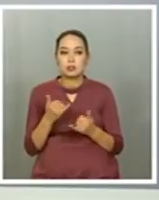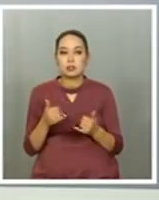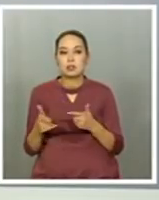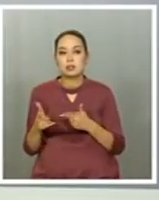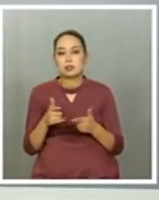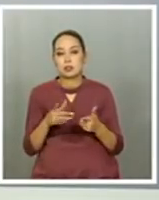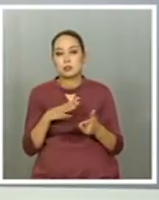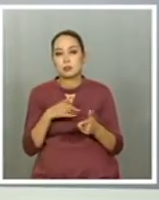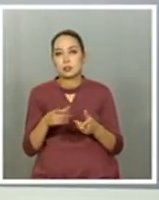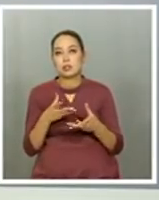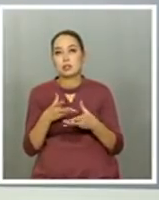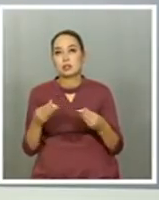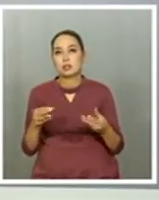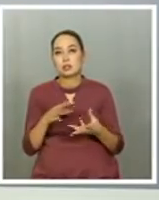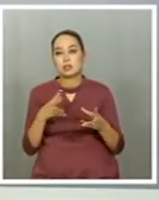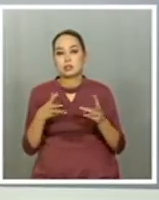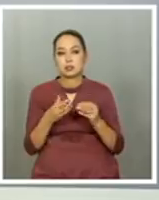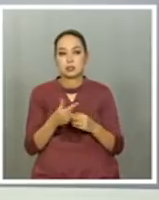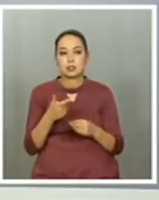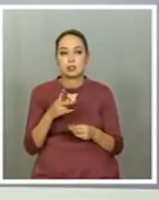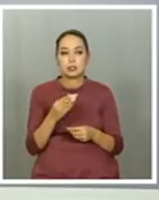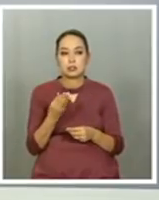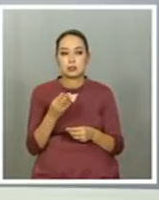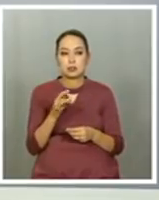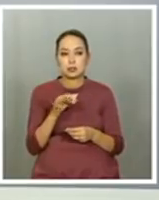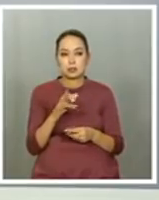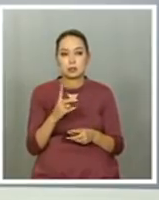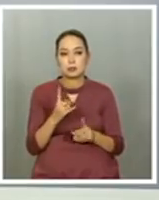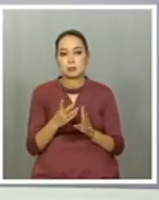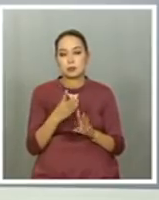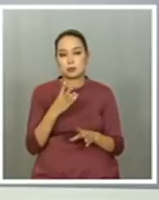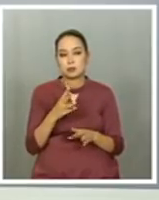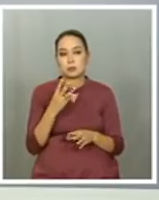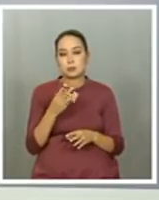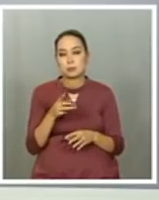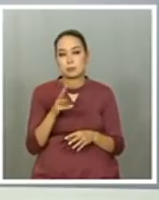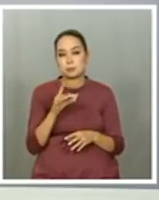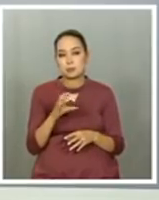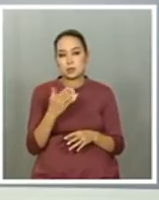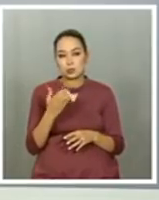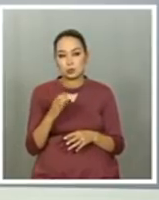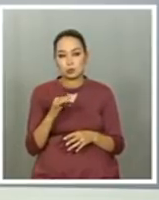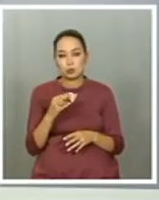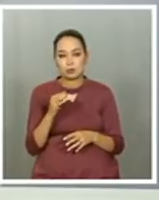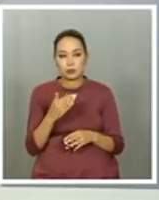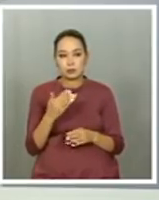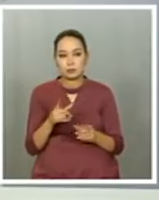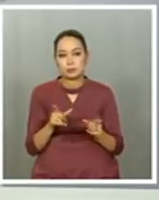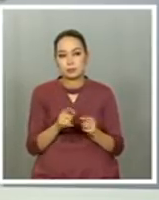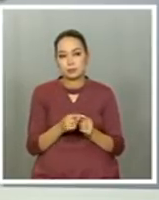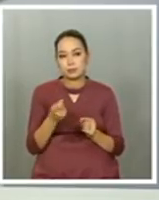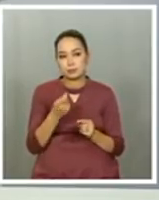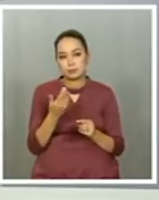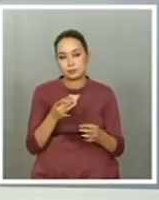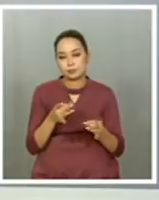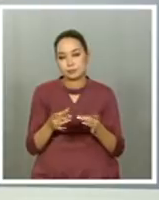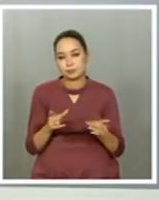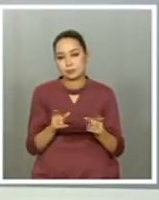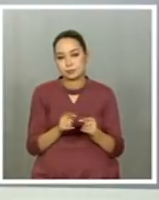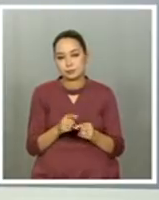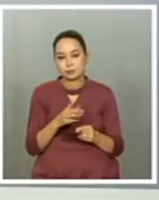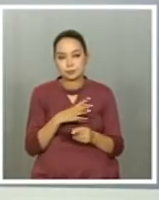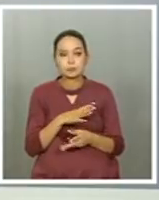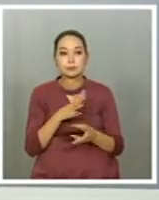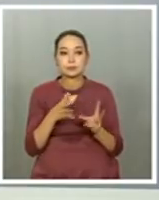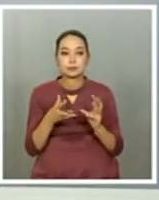ерінді ретінде глицерин, бір, ең алдымен мыс сульфатына глицеринді қостық, аздап сілтіні қосып отырдық.